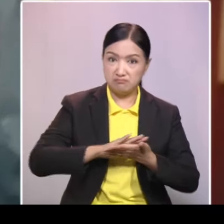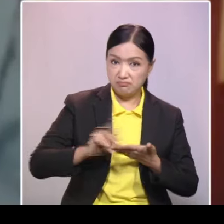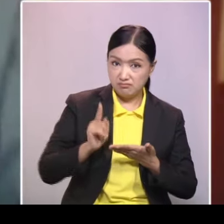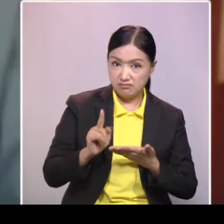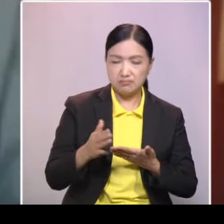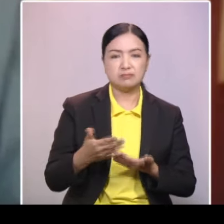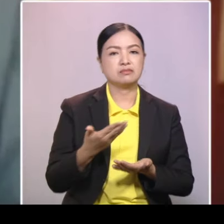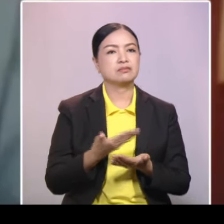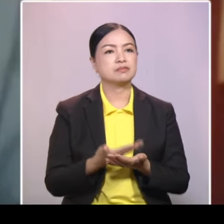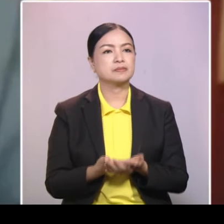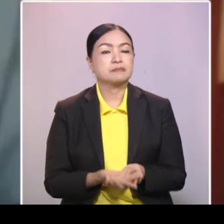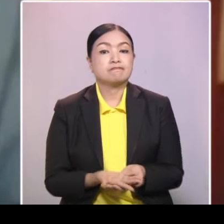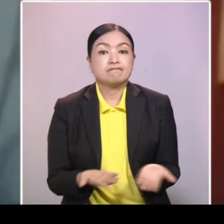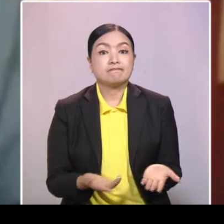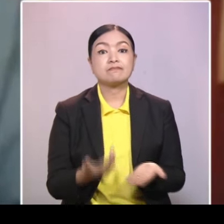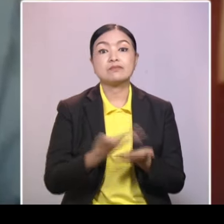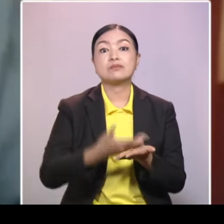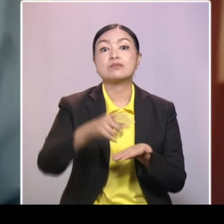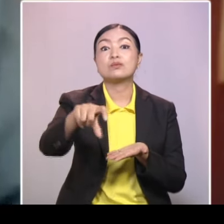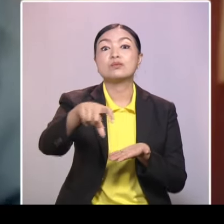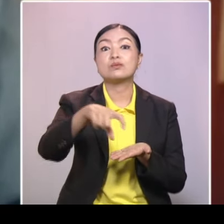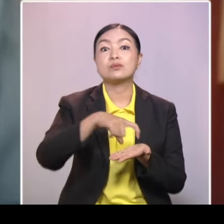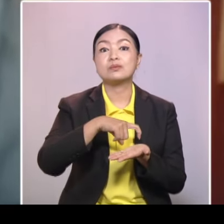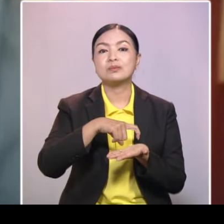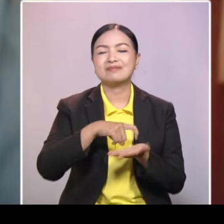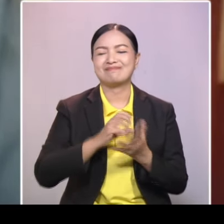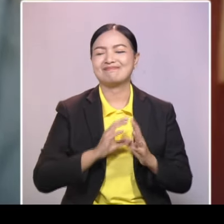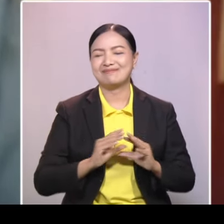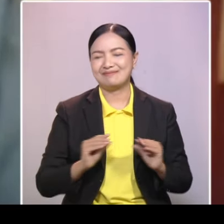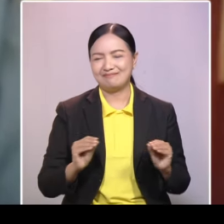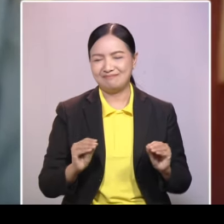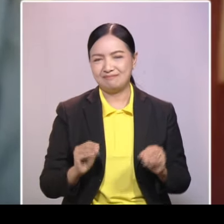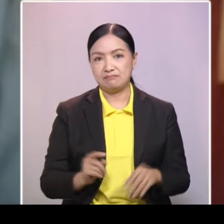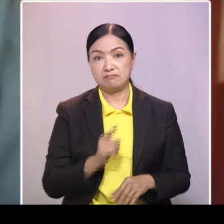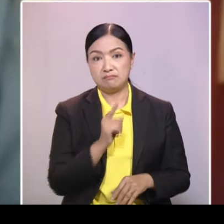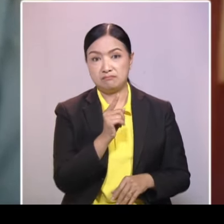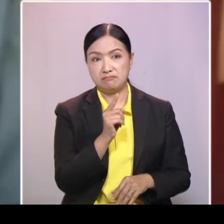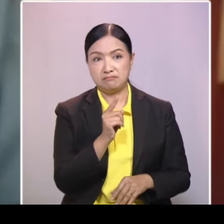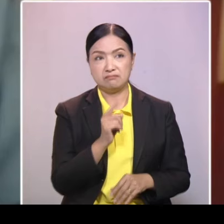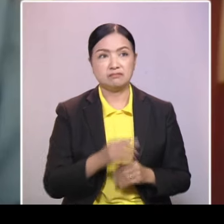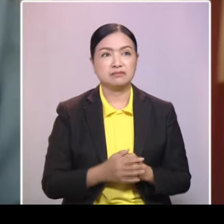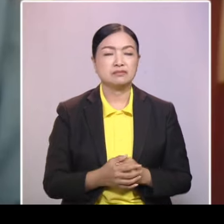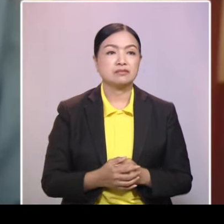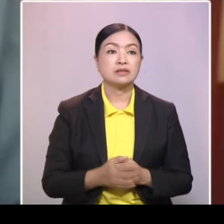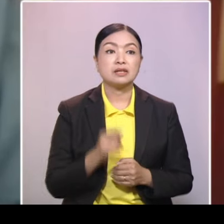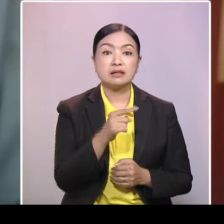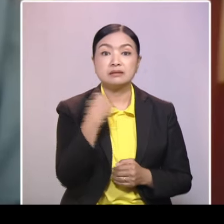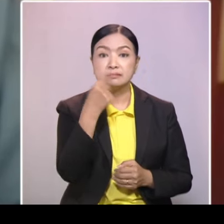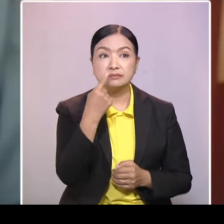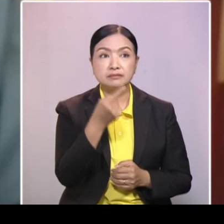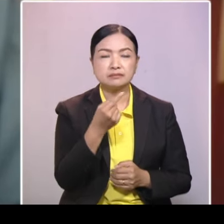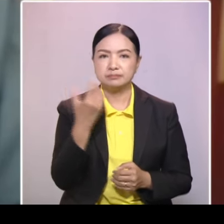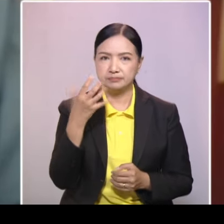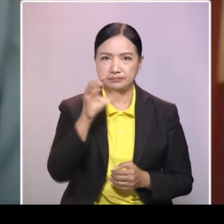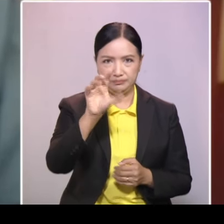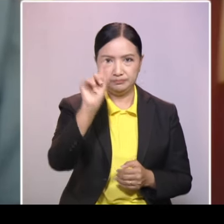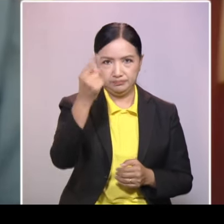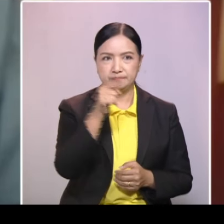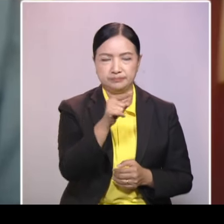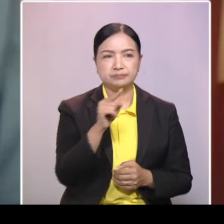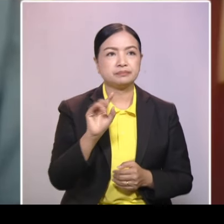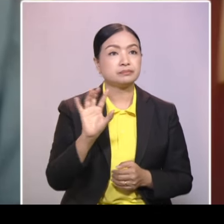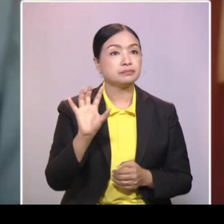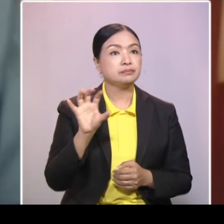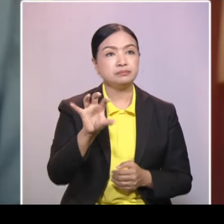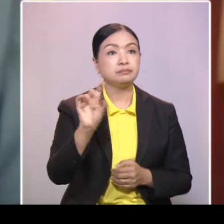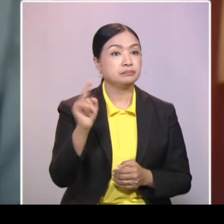จากที่โอนเงินไปแล้วก็เป็ยไ หายเข้ากลกเมกคผชมทเหนอยู่นี้ไม่ใช่คนใน 6 คนนะนะแต่เป็อีโสตหนึเลยอัี้เป